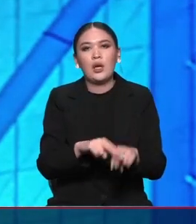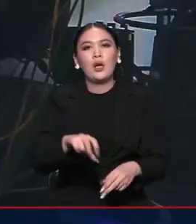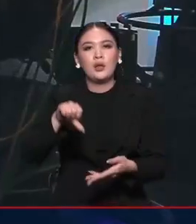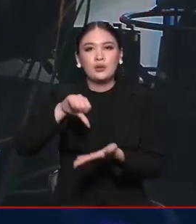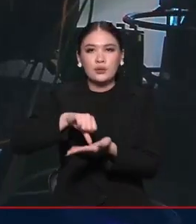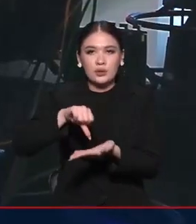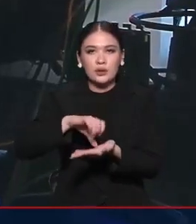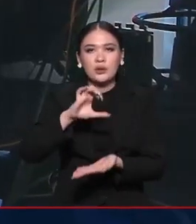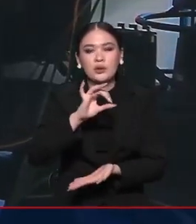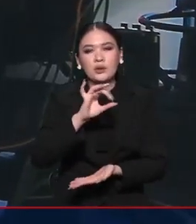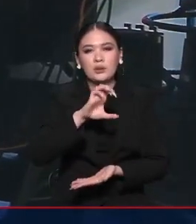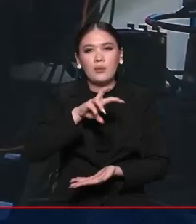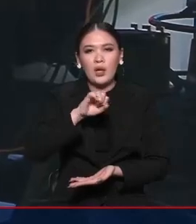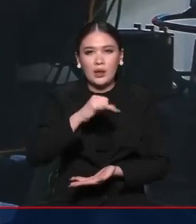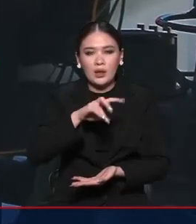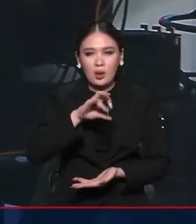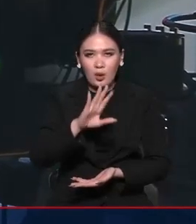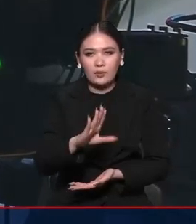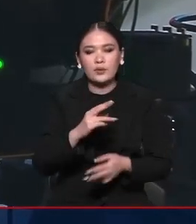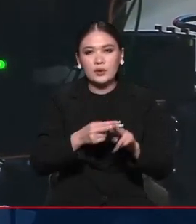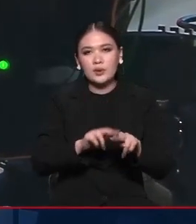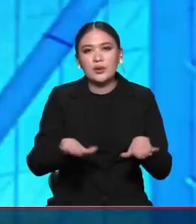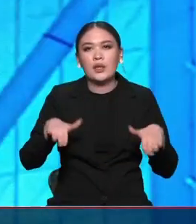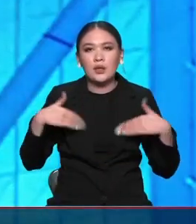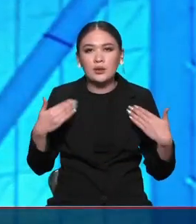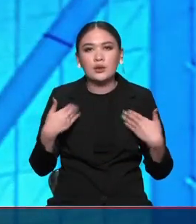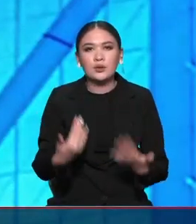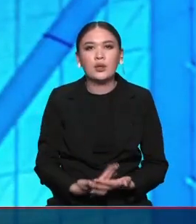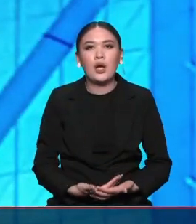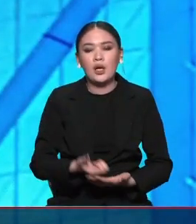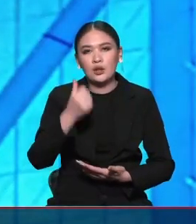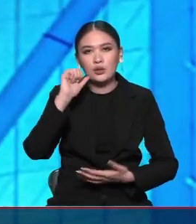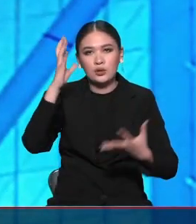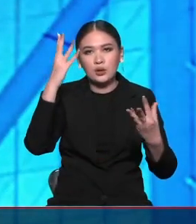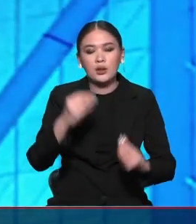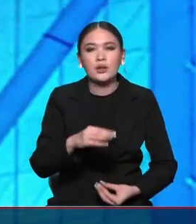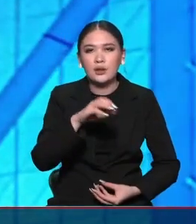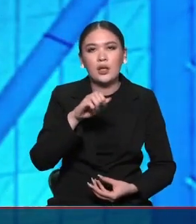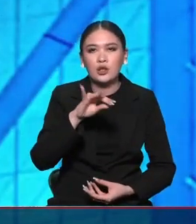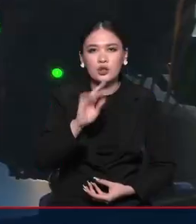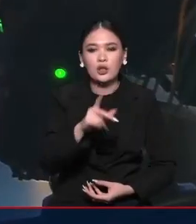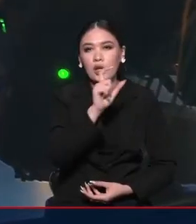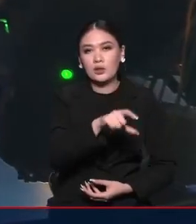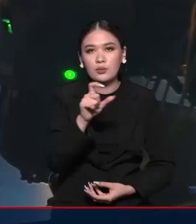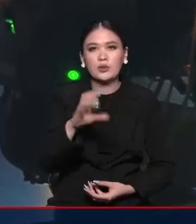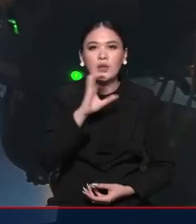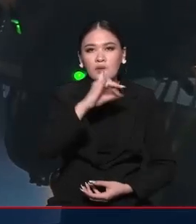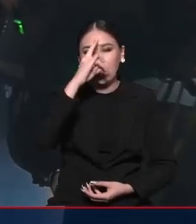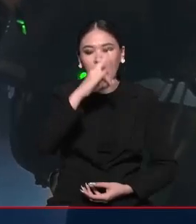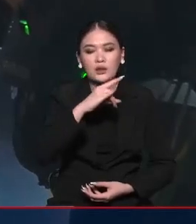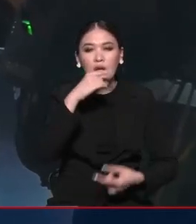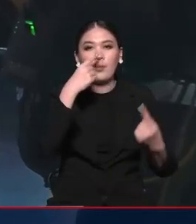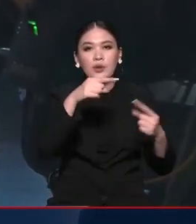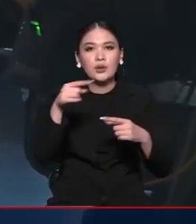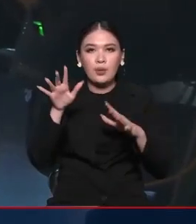Қожаулы Исмаилов мырза келіп отыр. Студиямызға қош келдіңіз. Кеше ғана енді тәжік бауырларымыз солтүстік Қазақстанға басқа да